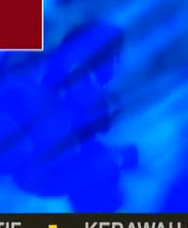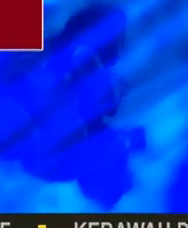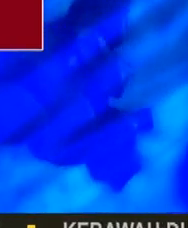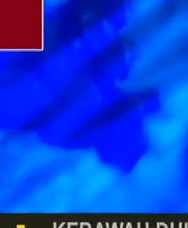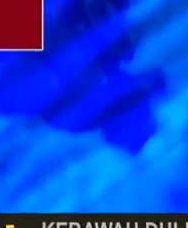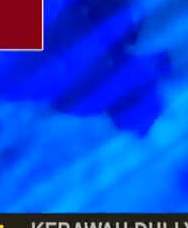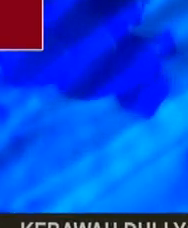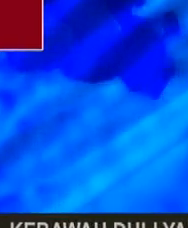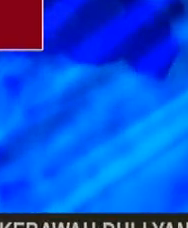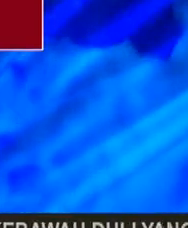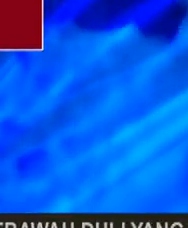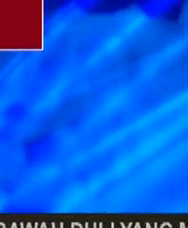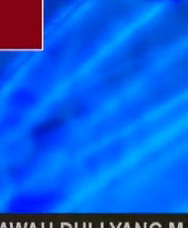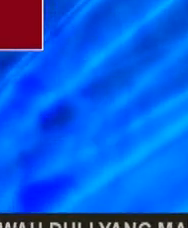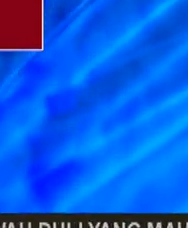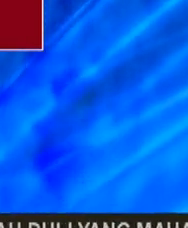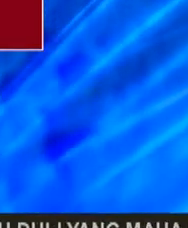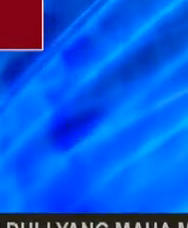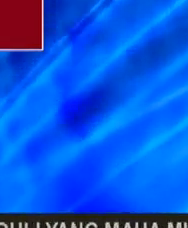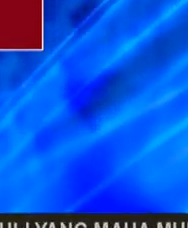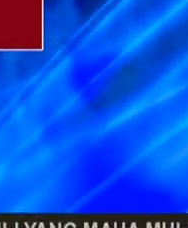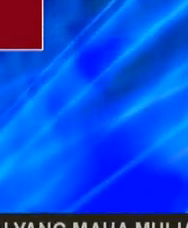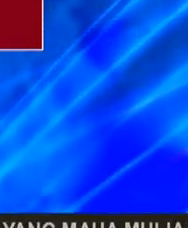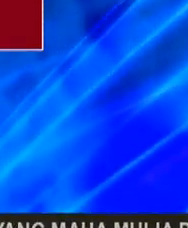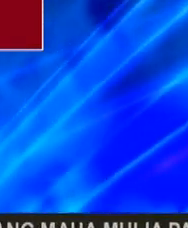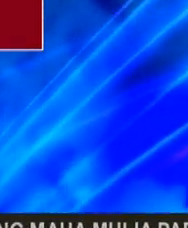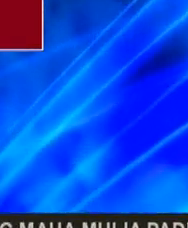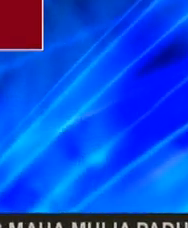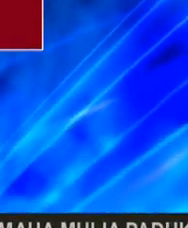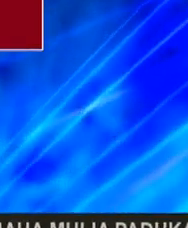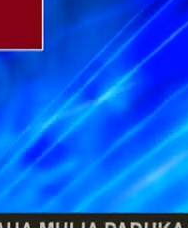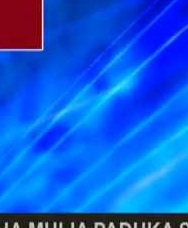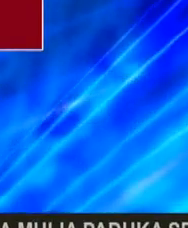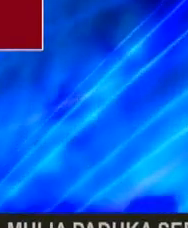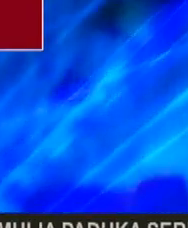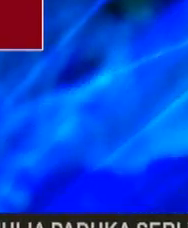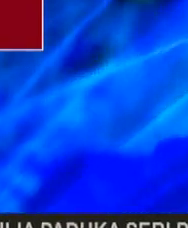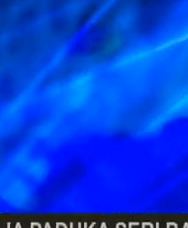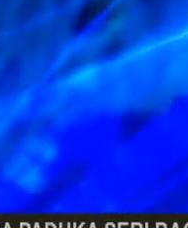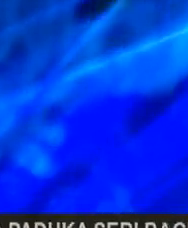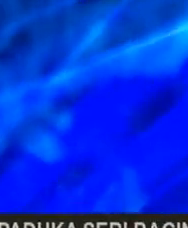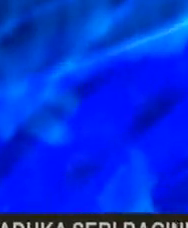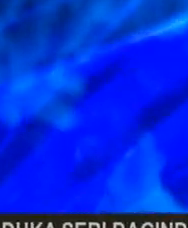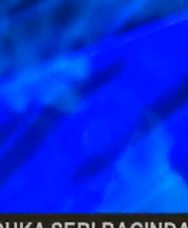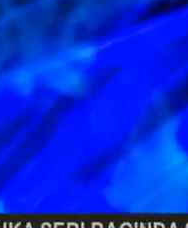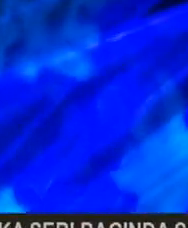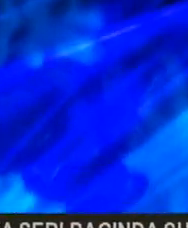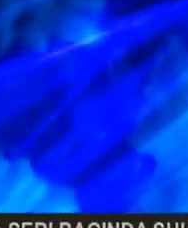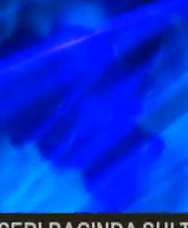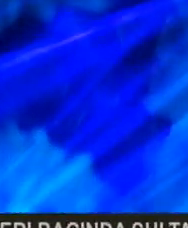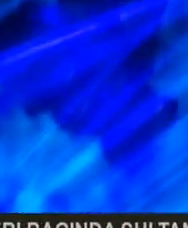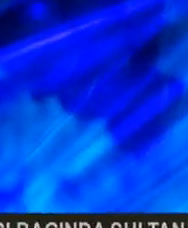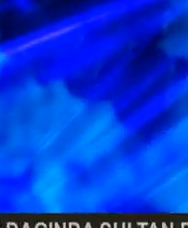sejak kejangkitan terakhir tempatnya dilaporkan sebanyak 141 kec Hai